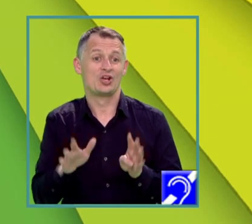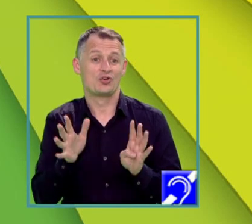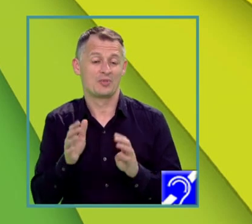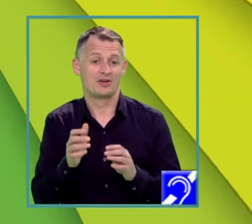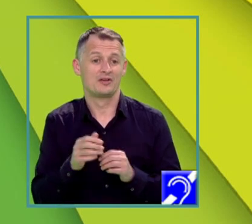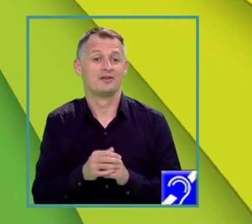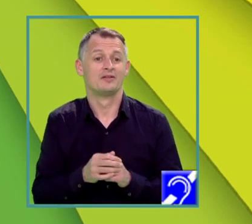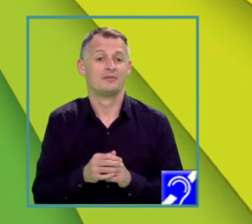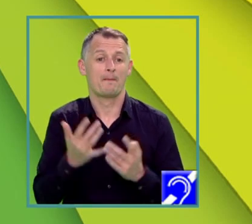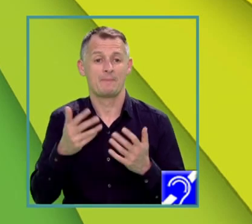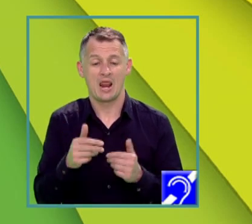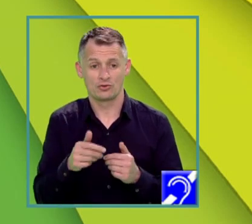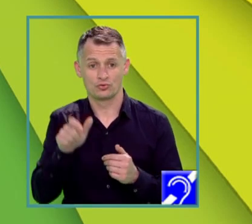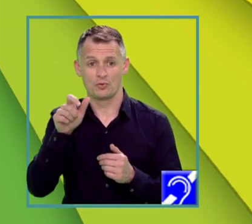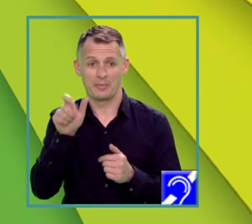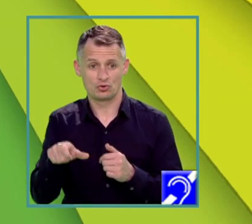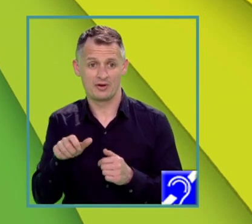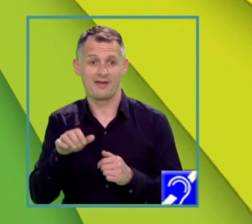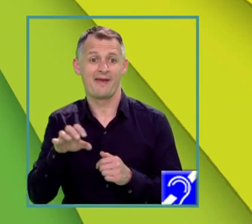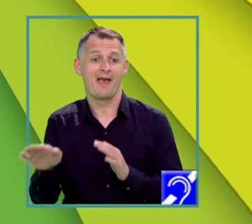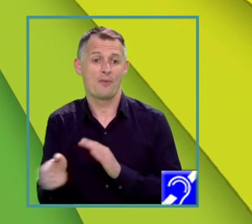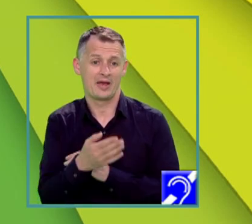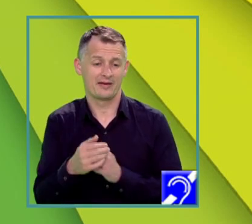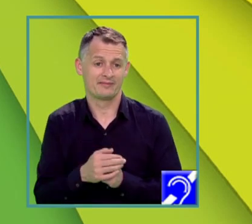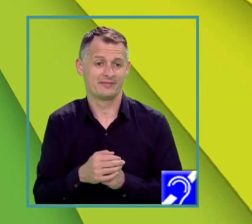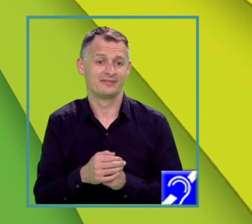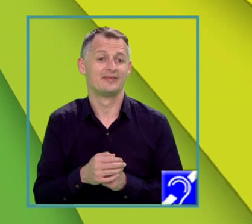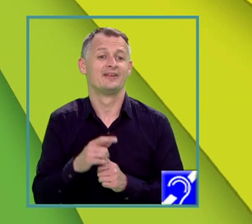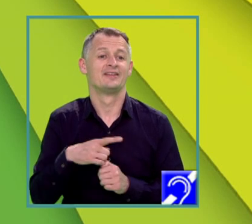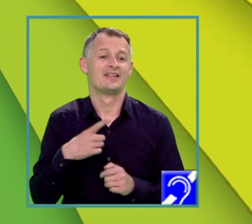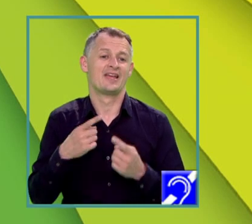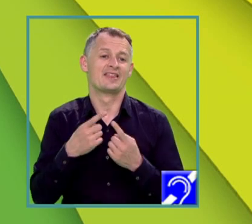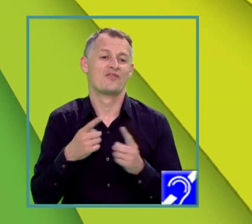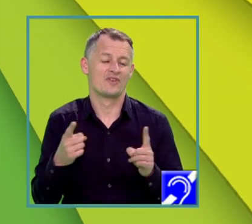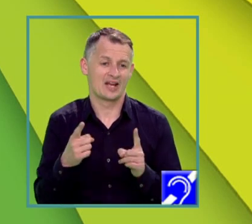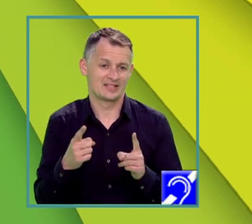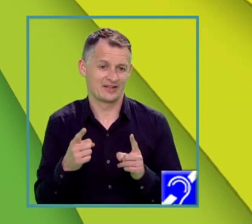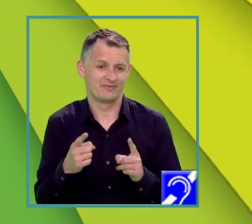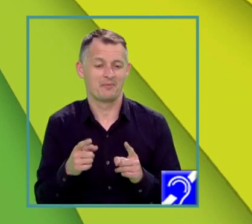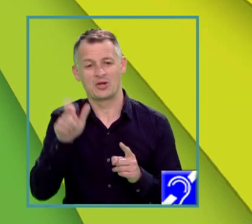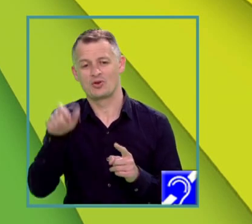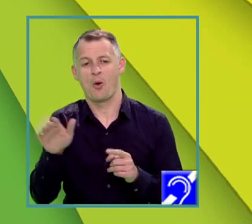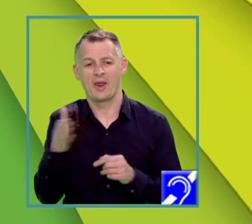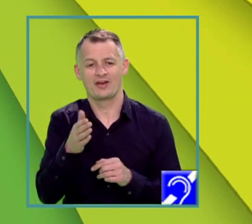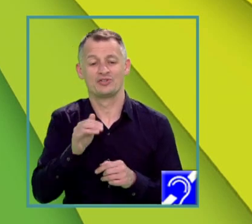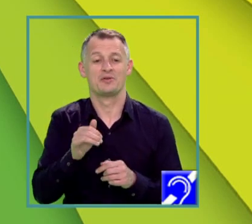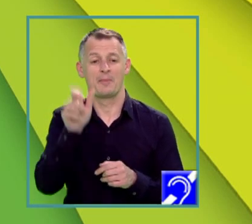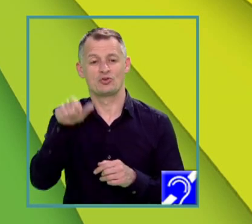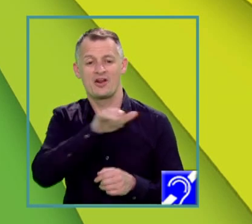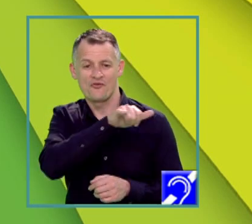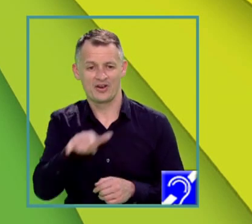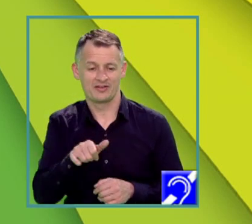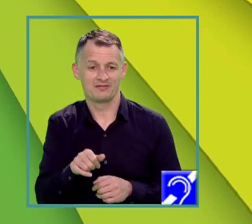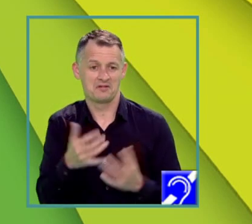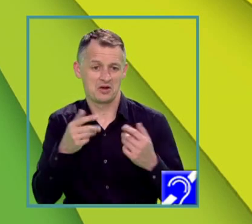care înseamnă nu uitați vă rog diferența dintre imigranți emigranți și un calcul foarte simplu ne